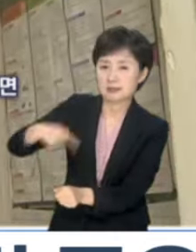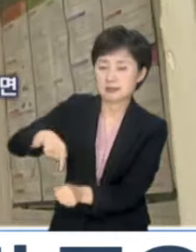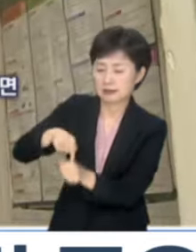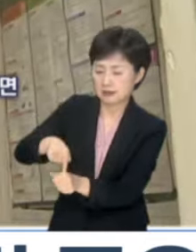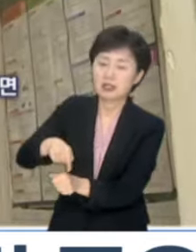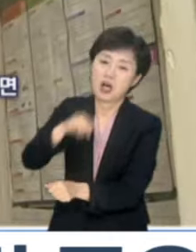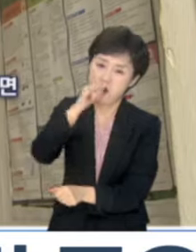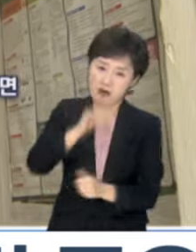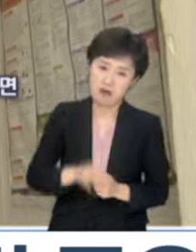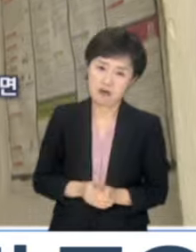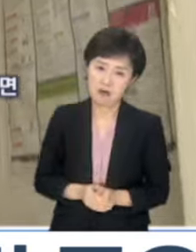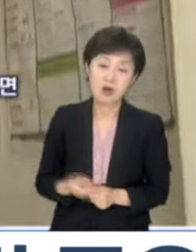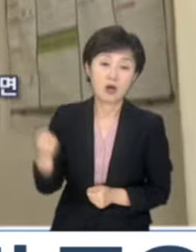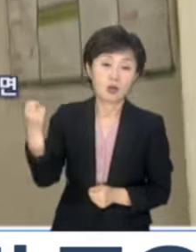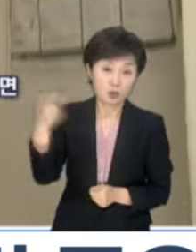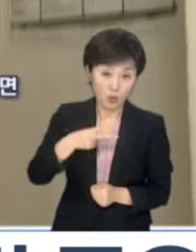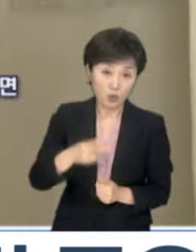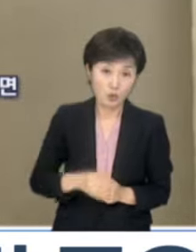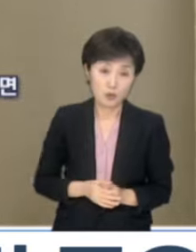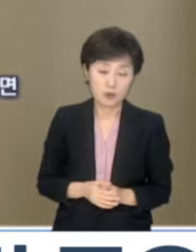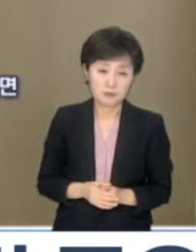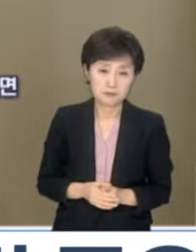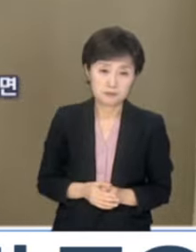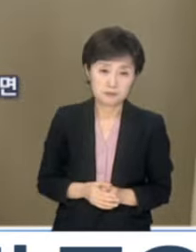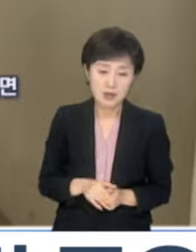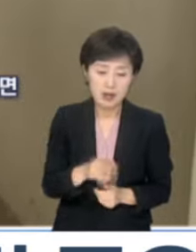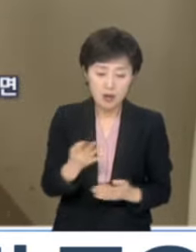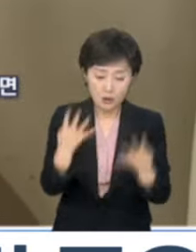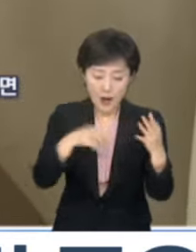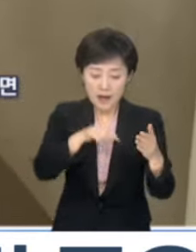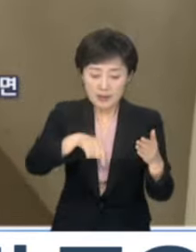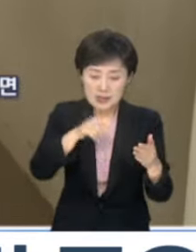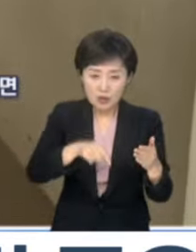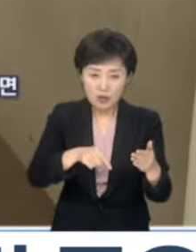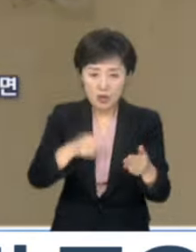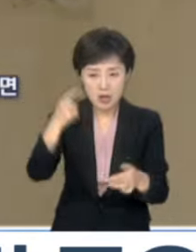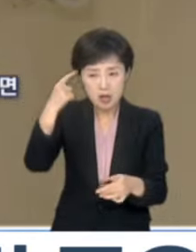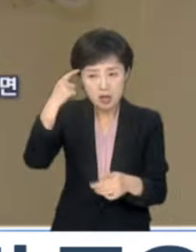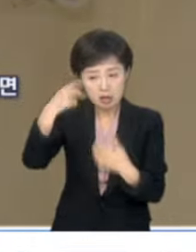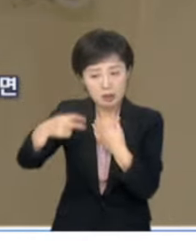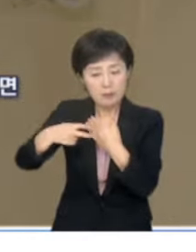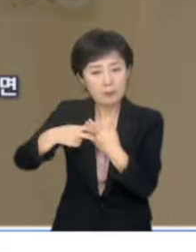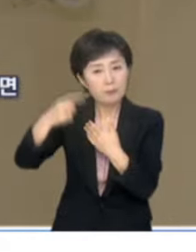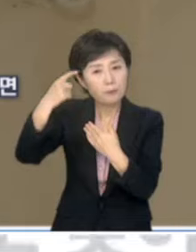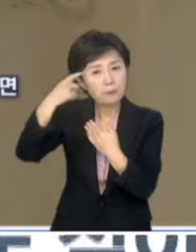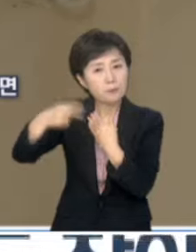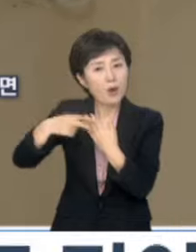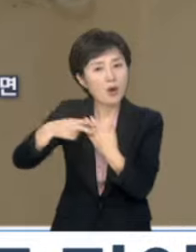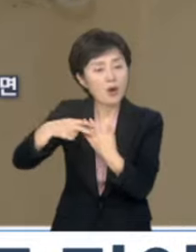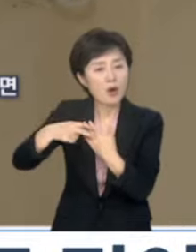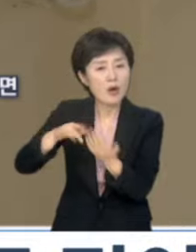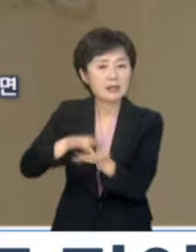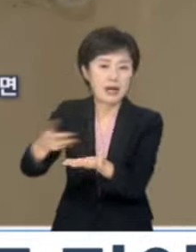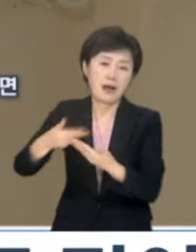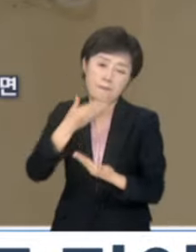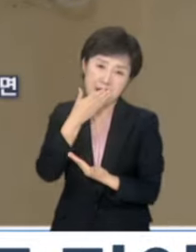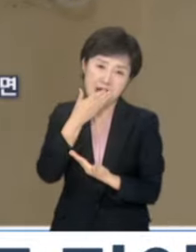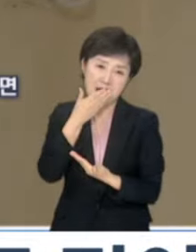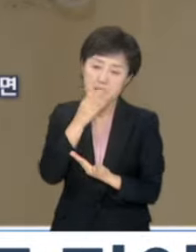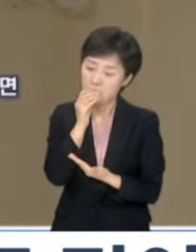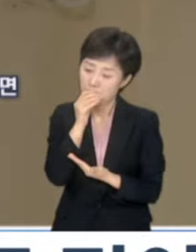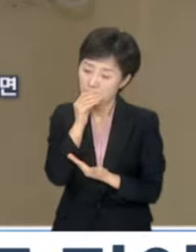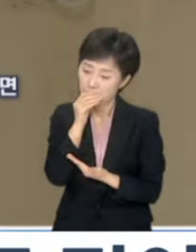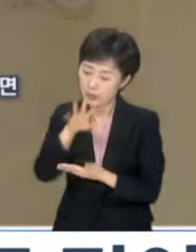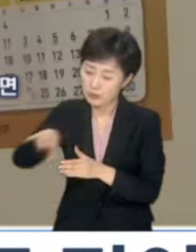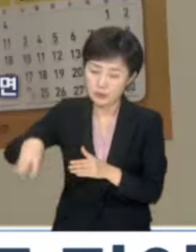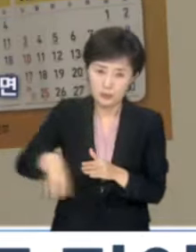또 이제 구치소 내에서도 사실은 정신과 약 처방이 가능하기 때문에 이제 향정신성 의약품을 처방받게끔 하고 이를 몰래 이제